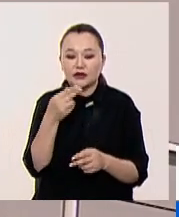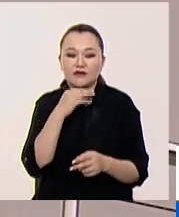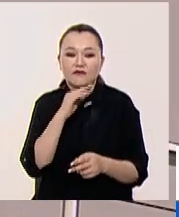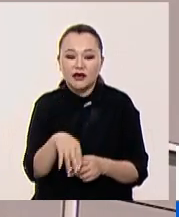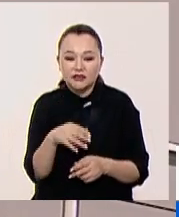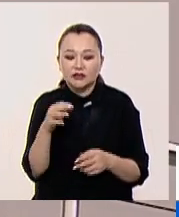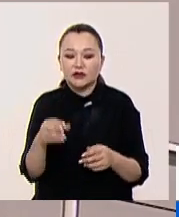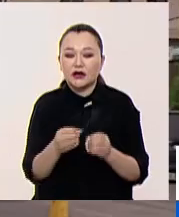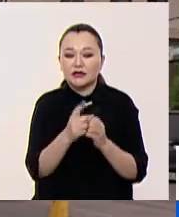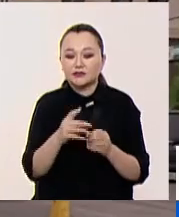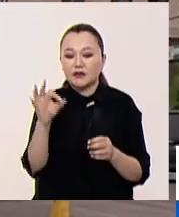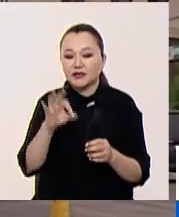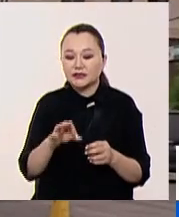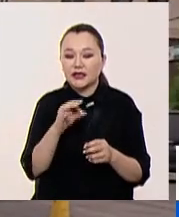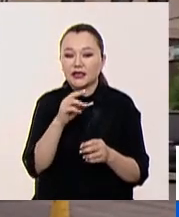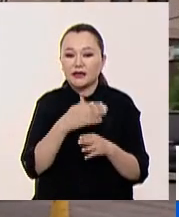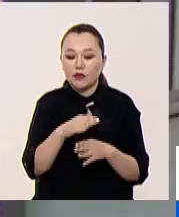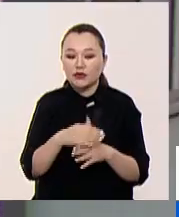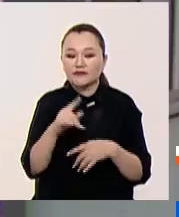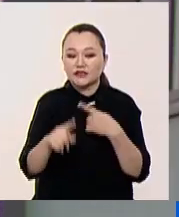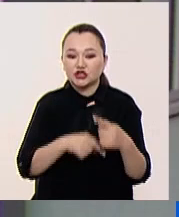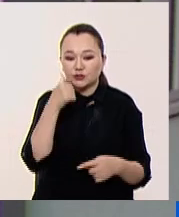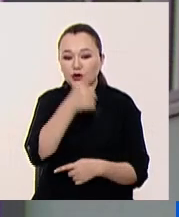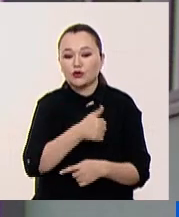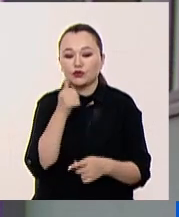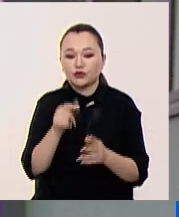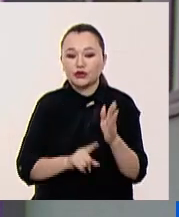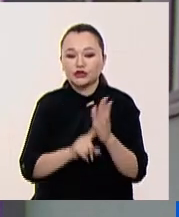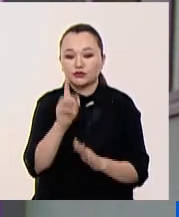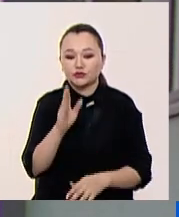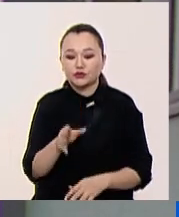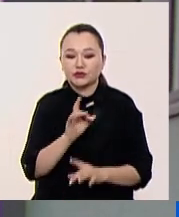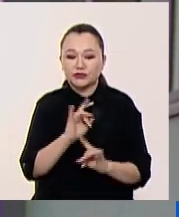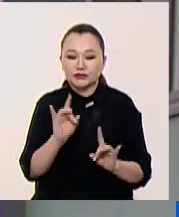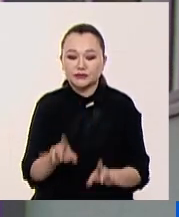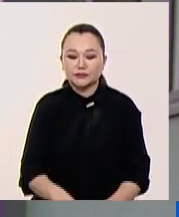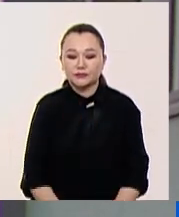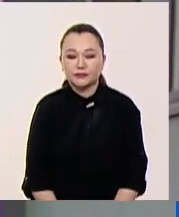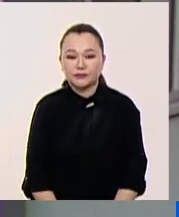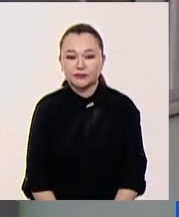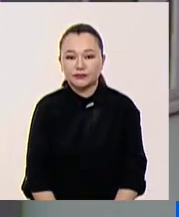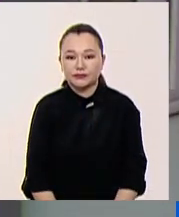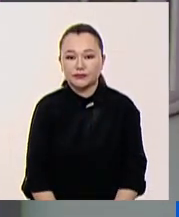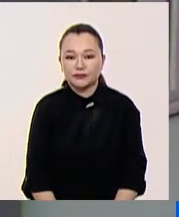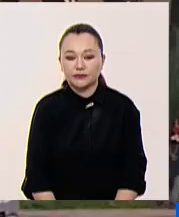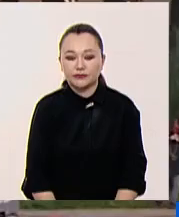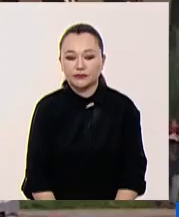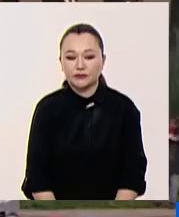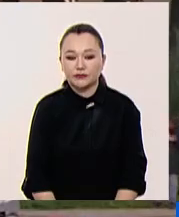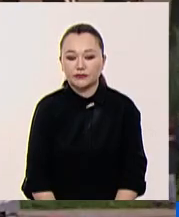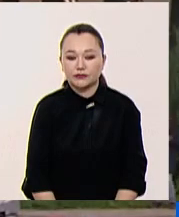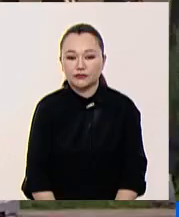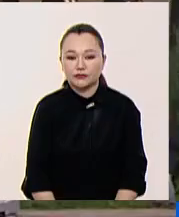жаңа 11%-ық ипотека келесі жылы іске қосылуы мүмкін дейді сарапшылар. Әйгерім Ердәулет, Сергей Шуйский, Ринат